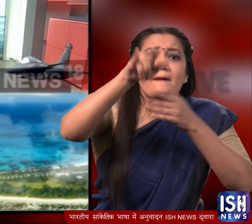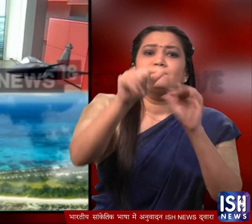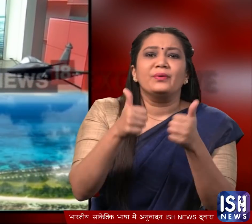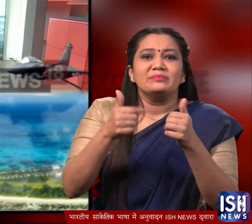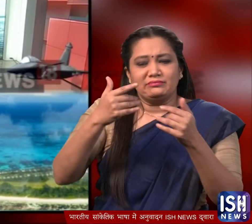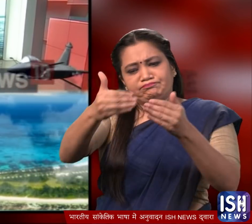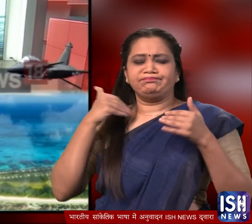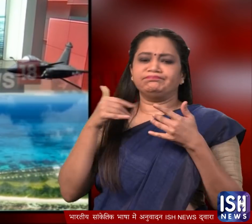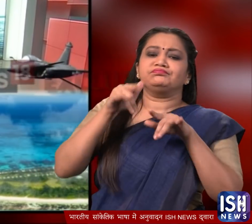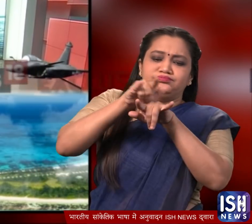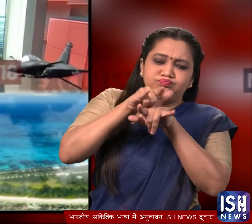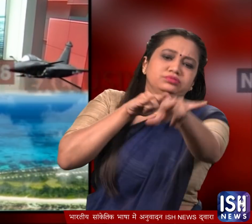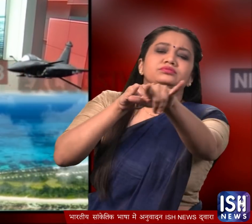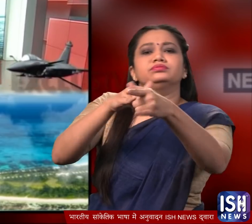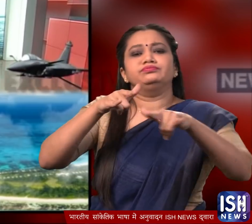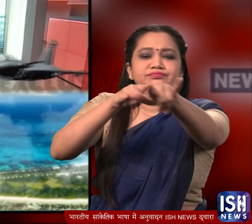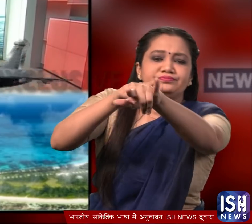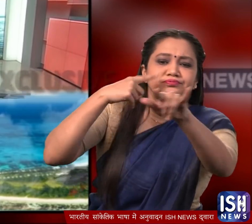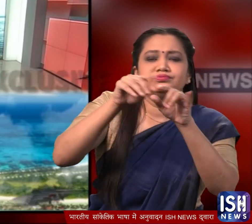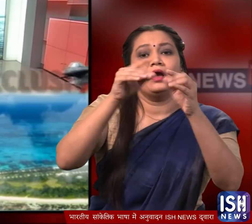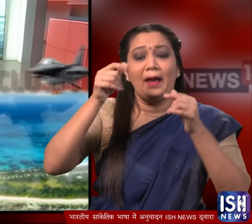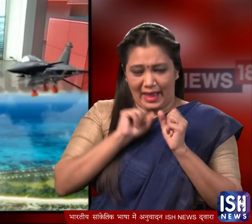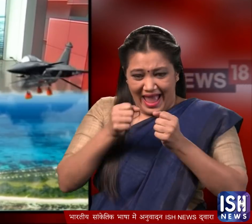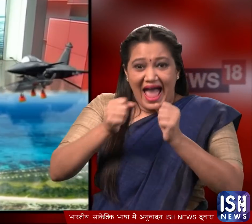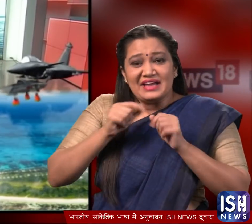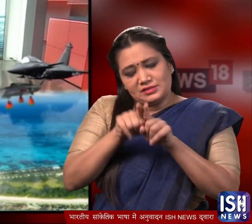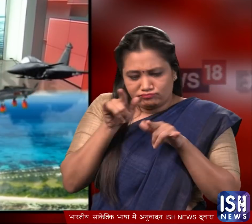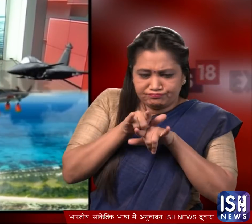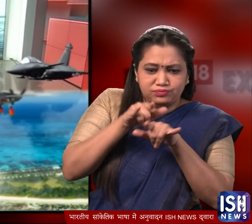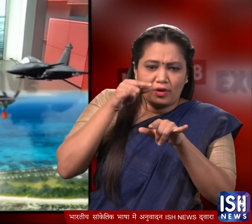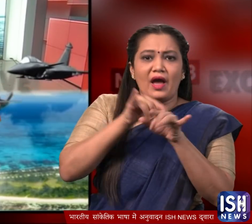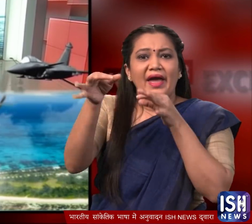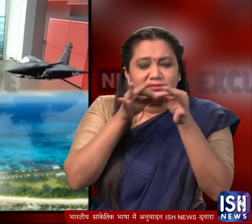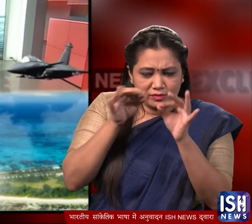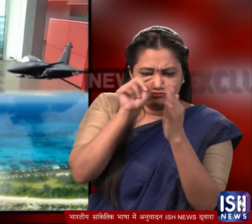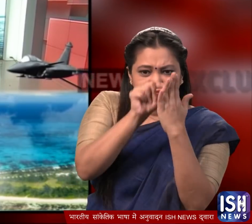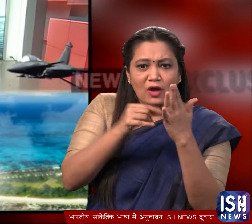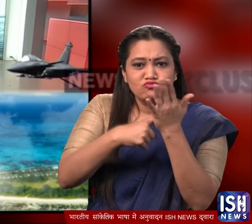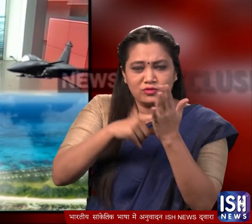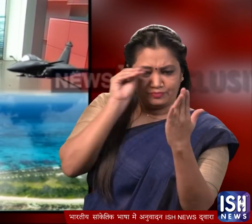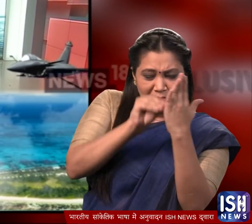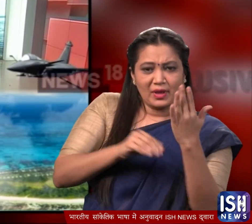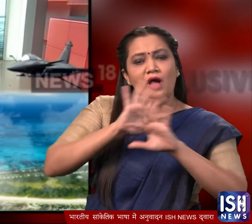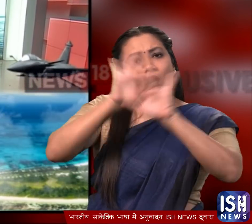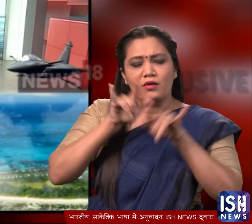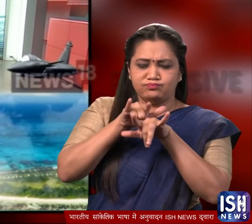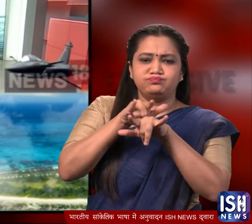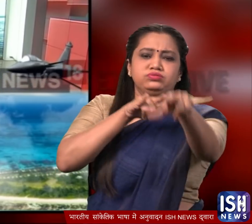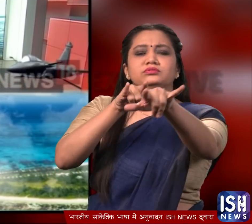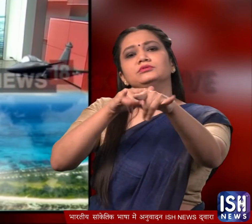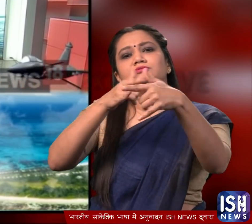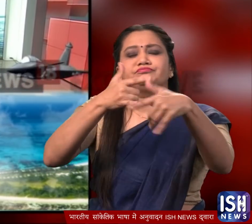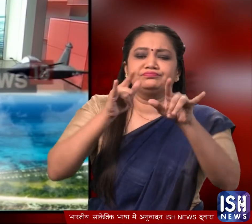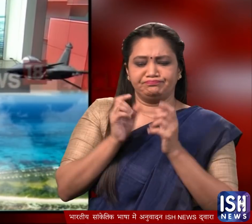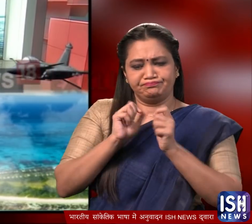खुद जाने की जरूरत नहीं होगी, बल्कि फाइटर जेट में बैठा पायलट इस तरह के ड्रोन को टारगेट की जानकारी देने के बाद उसे जेट